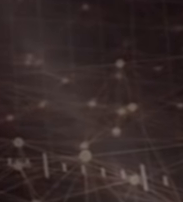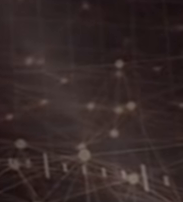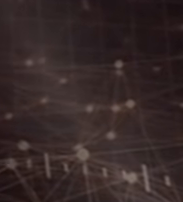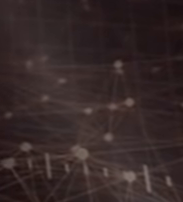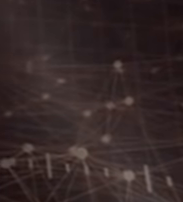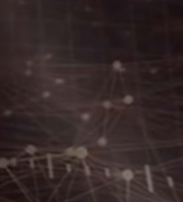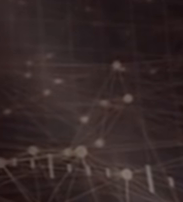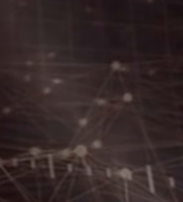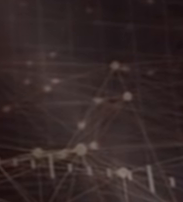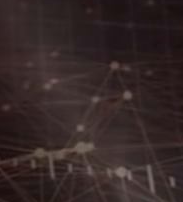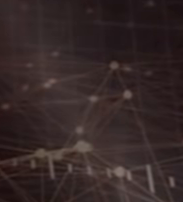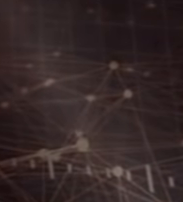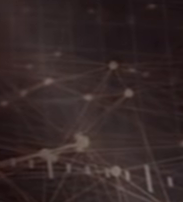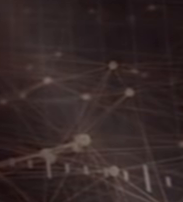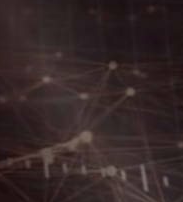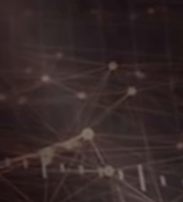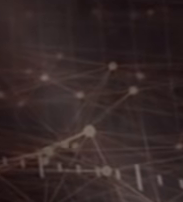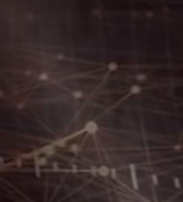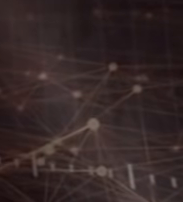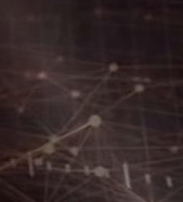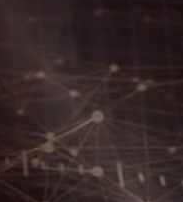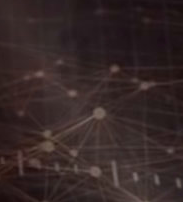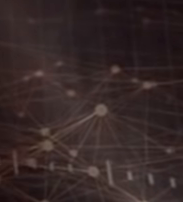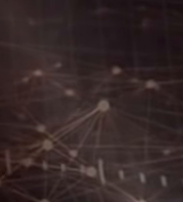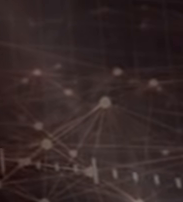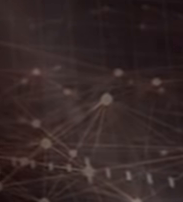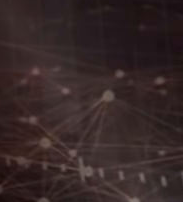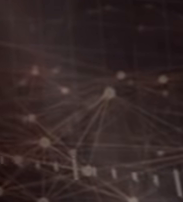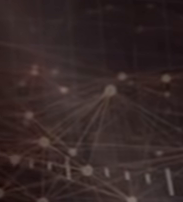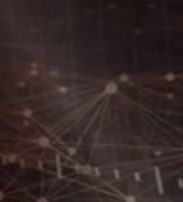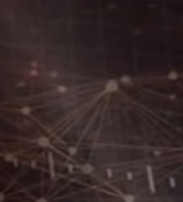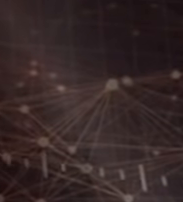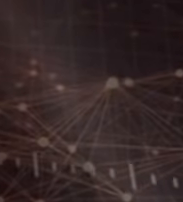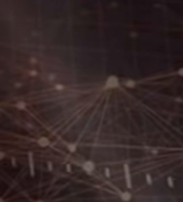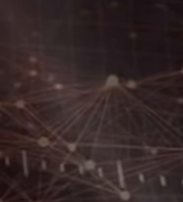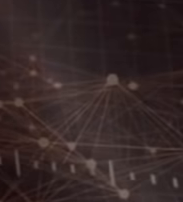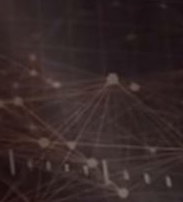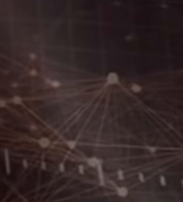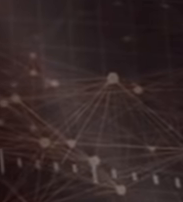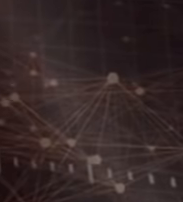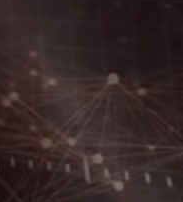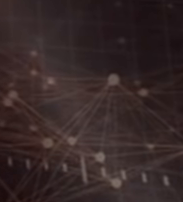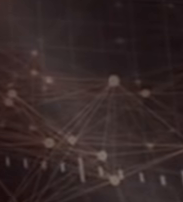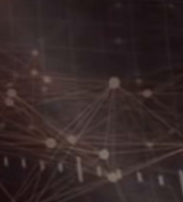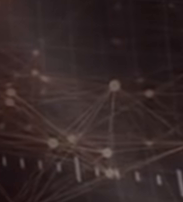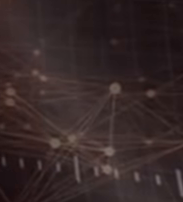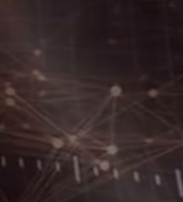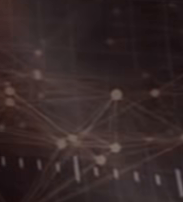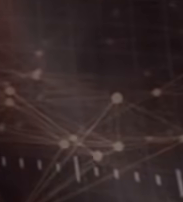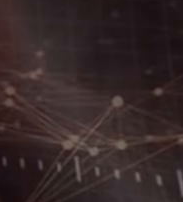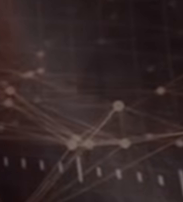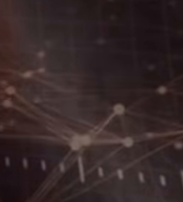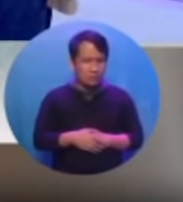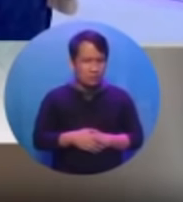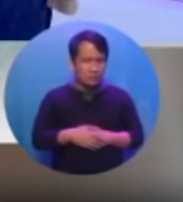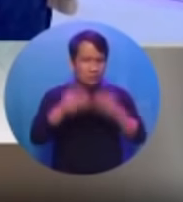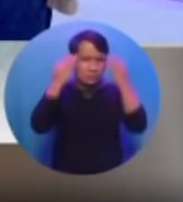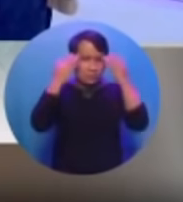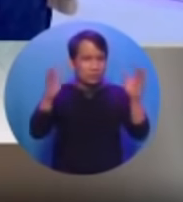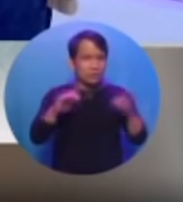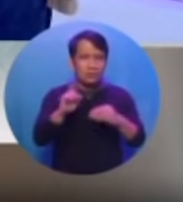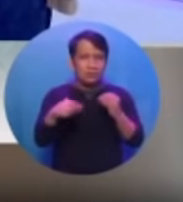And true enough, dahil nito umaga, kinausap po siya kung bakit niya nagawa yun, hindi raw niya alam kung ano